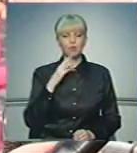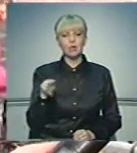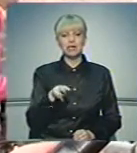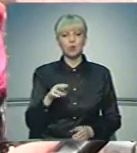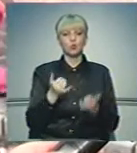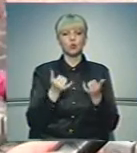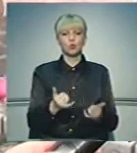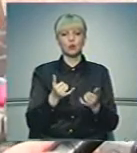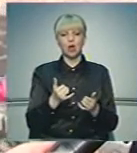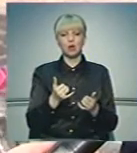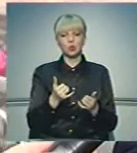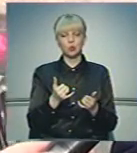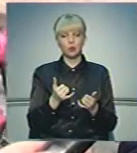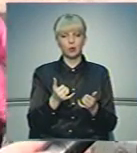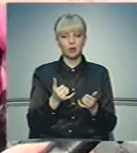літературу сучасну